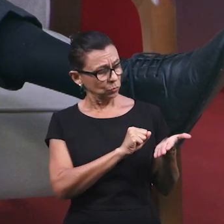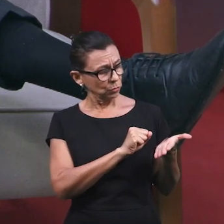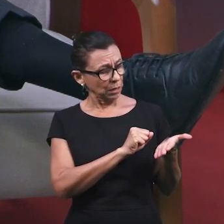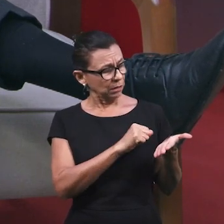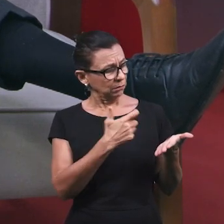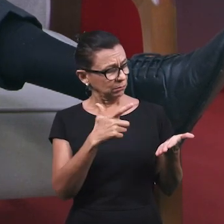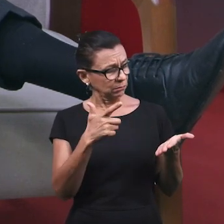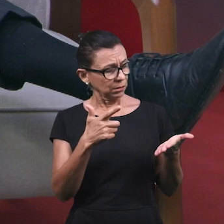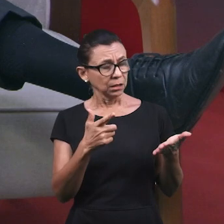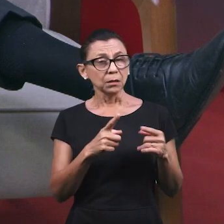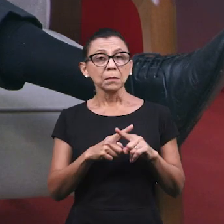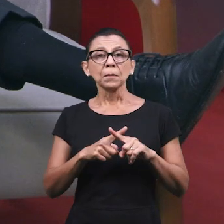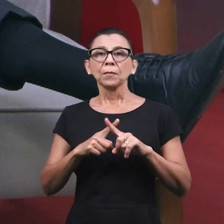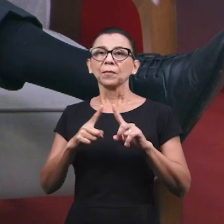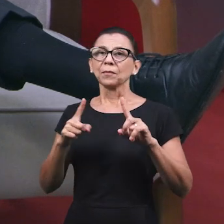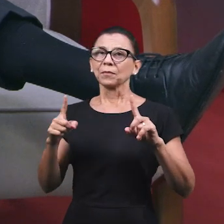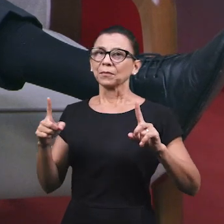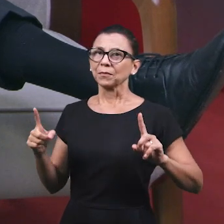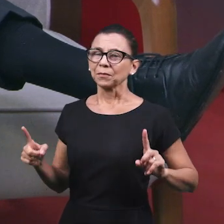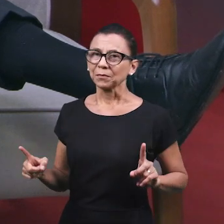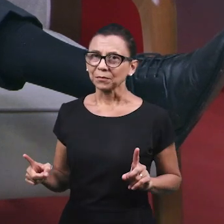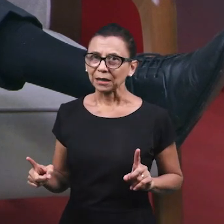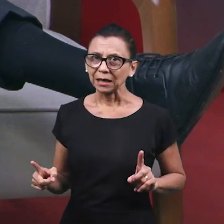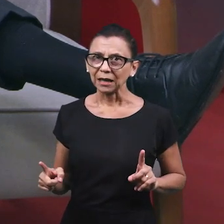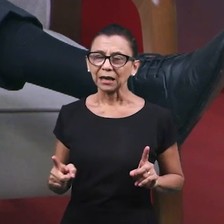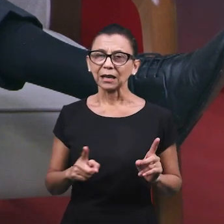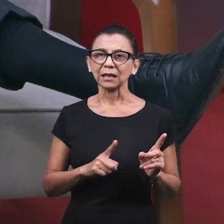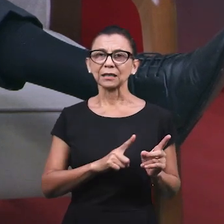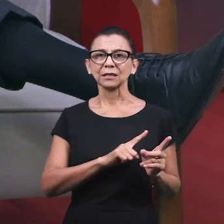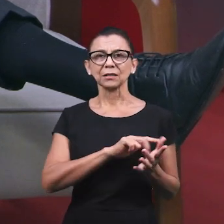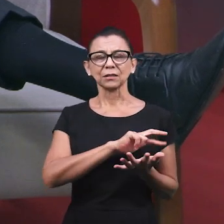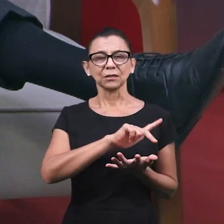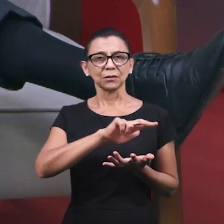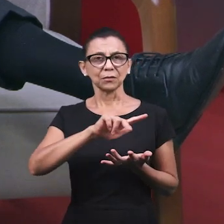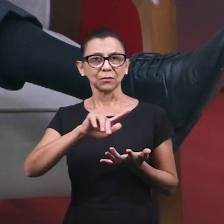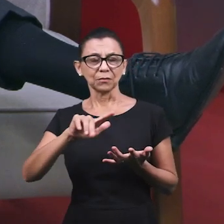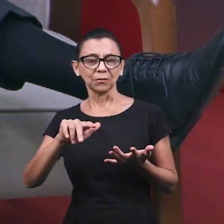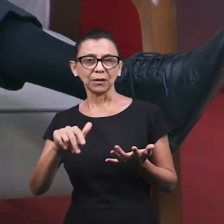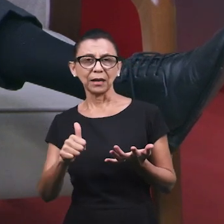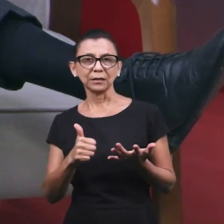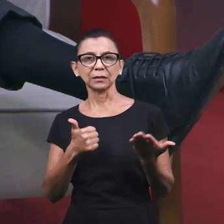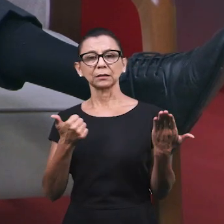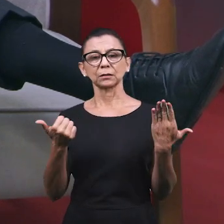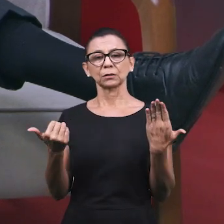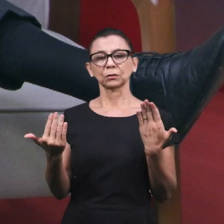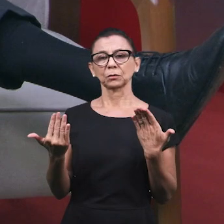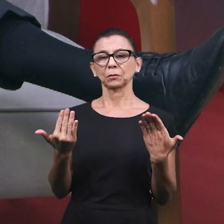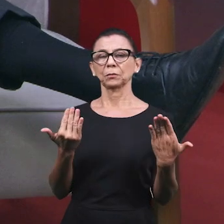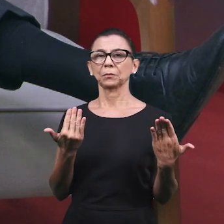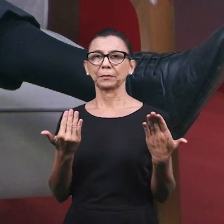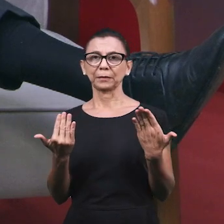mais il y a des diverses figures, il y a des divers types